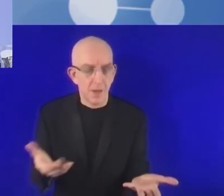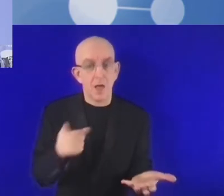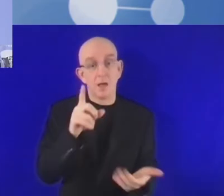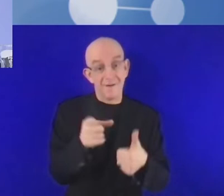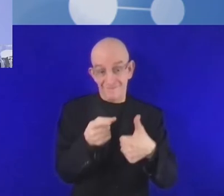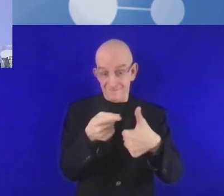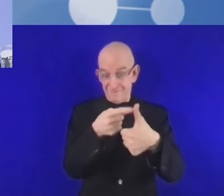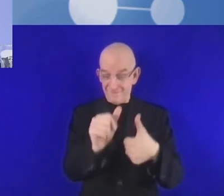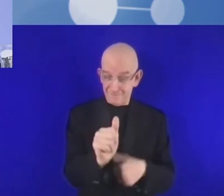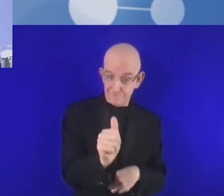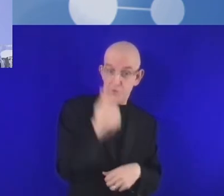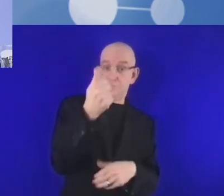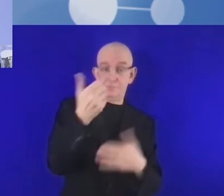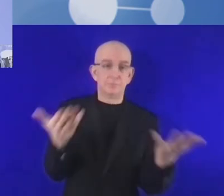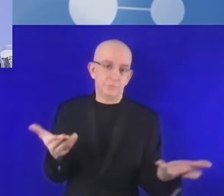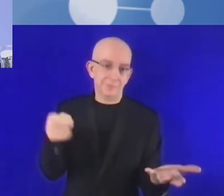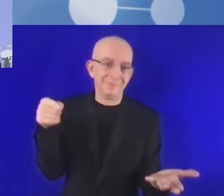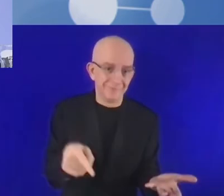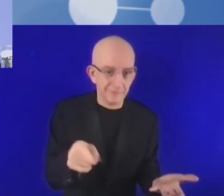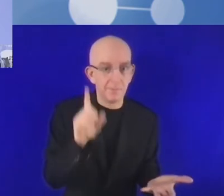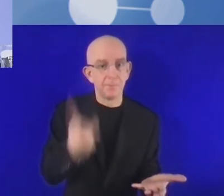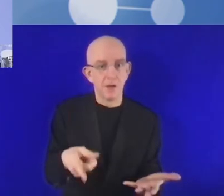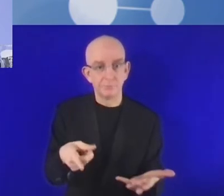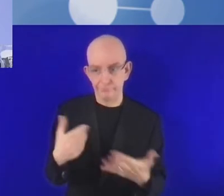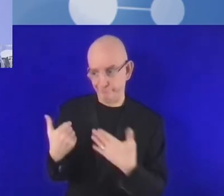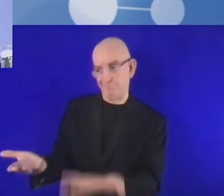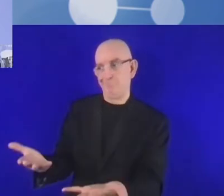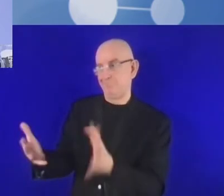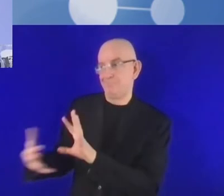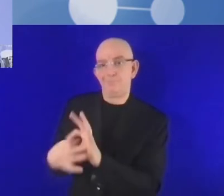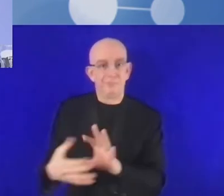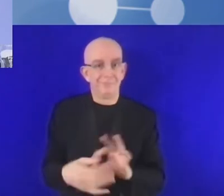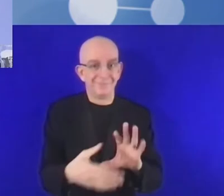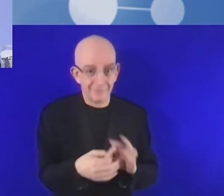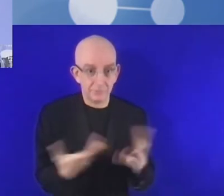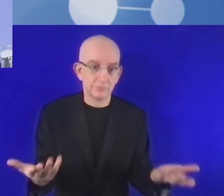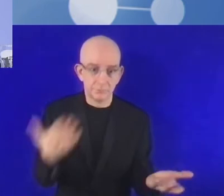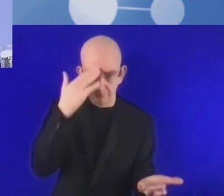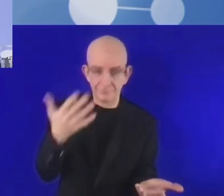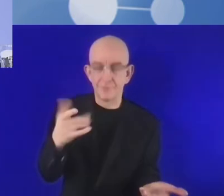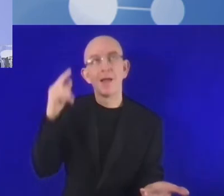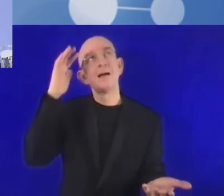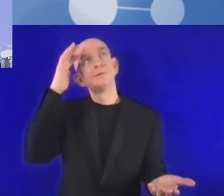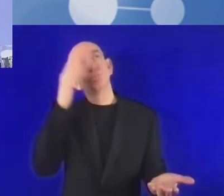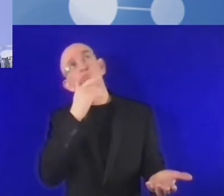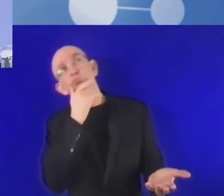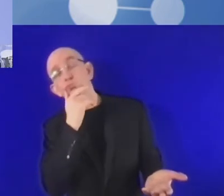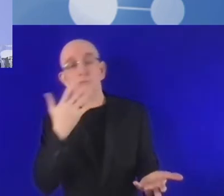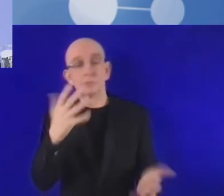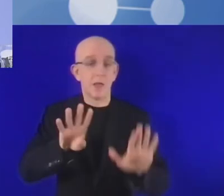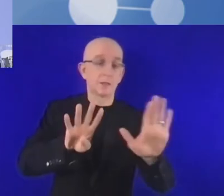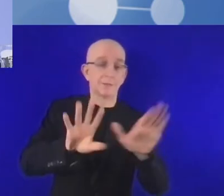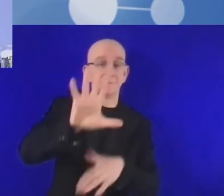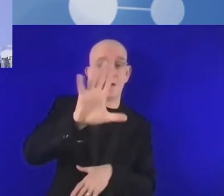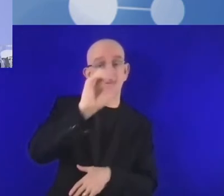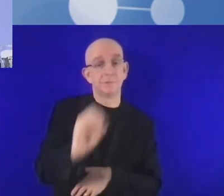有这样的意识，哪些新的利益可以从全球的互联网的使用当中获得到什么好处？那么我们应该给他们保证他们的接入方法，就是他们有机会进入互联网世界，至少在。 95%的人类